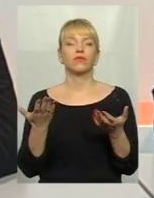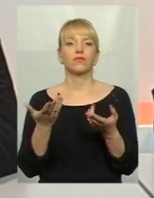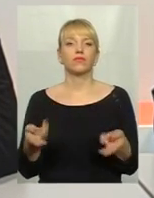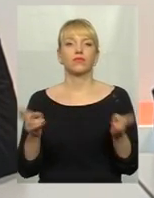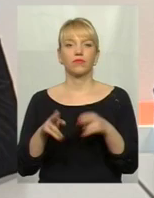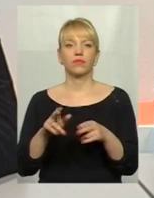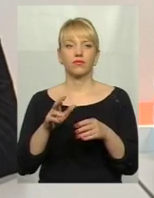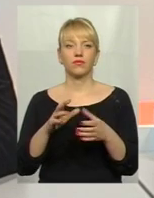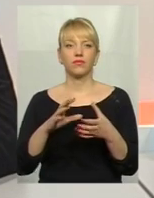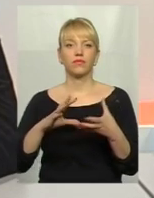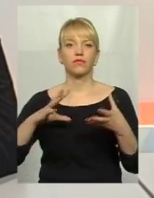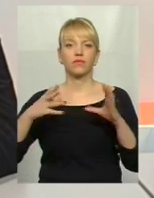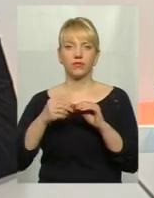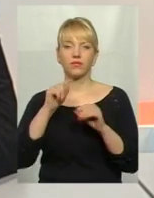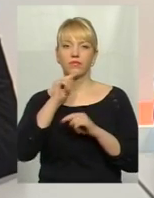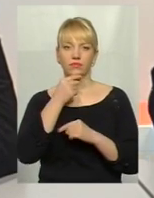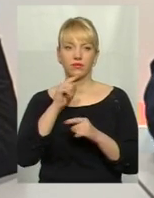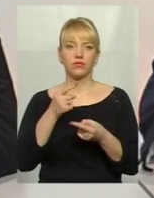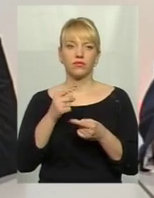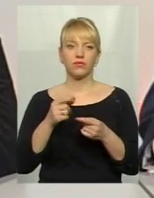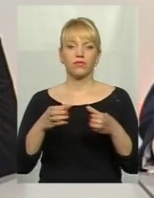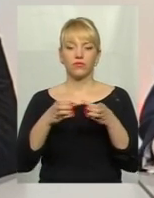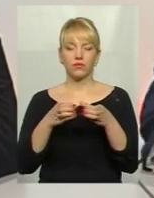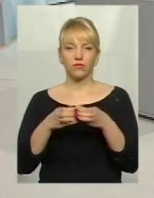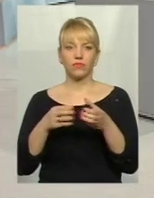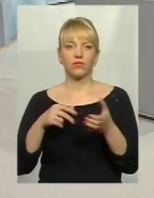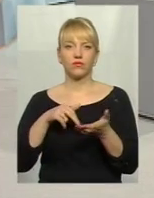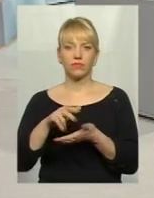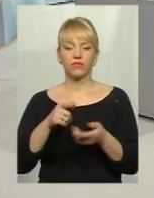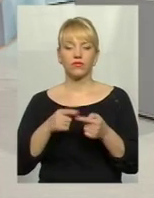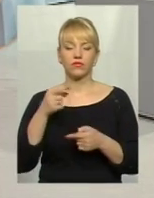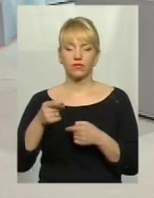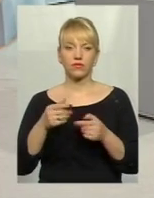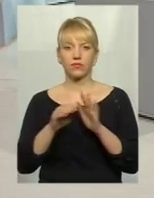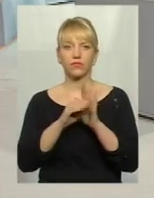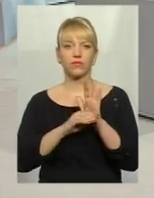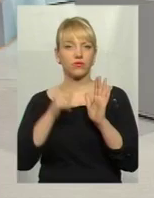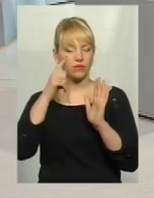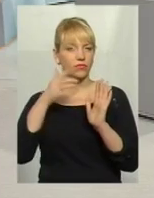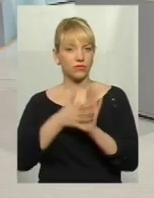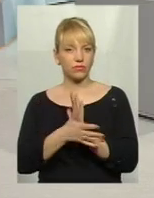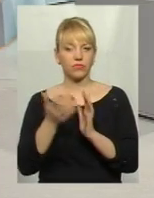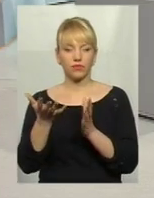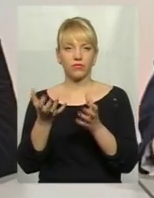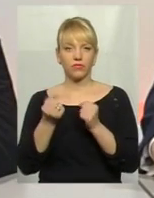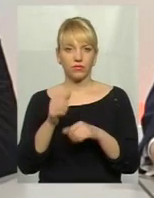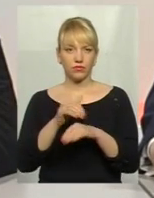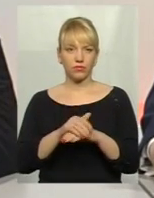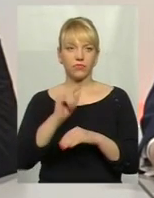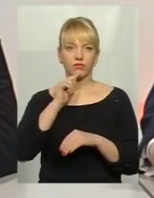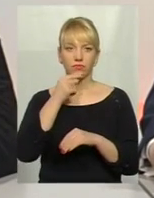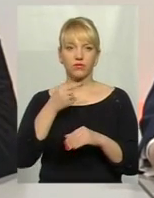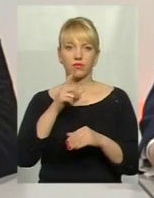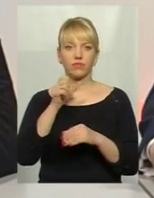результаті економії, тому що громади йшли через систему ProZorro. В системі ProZorro ти отримуєш факт економії за 10